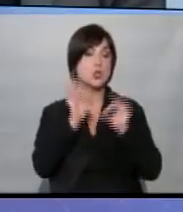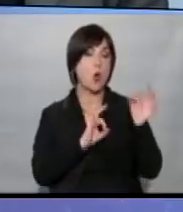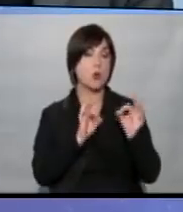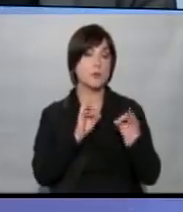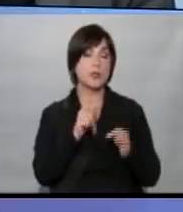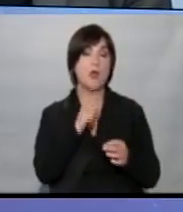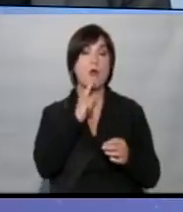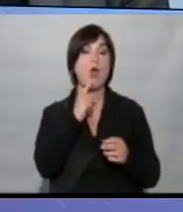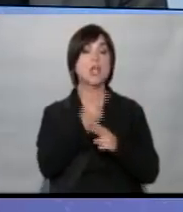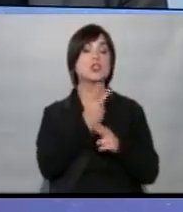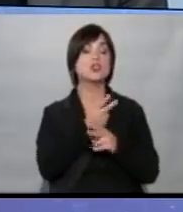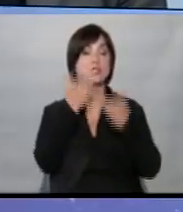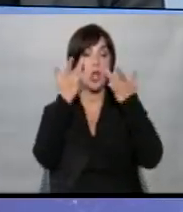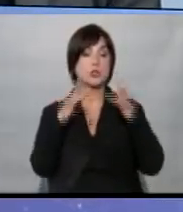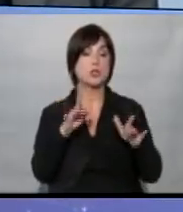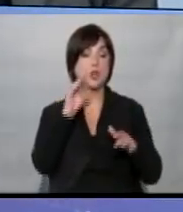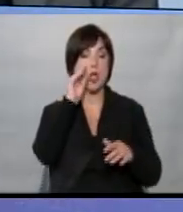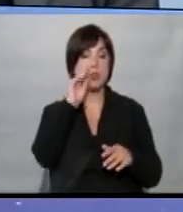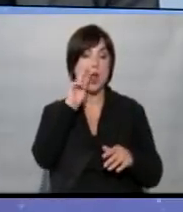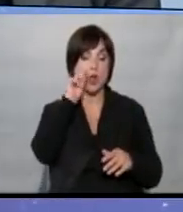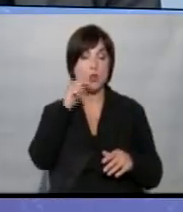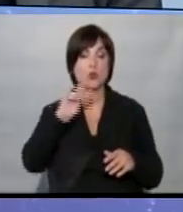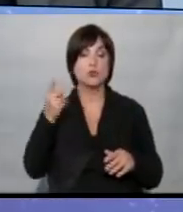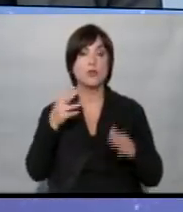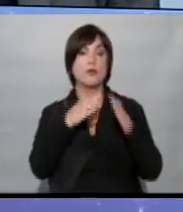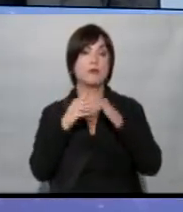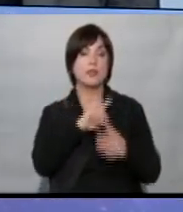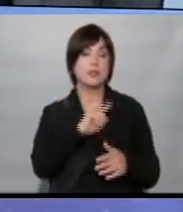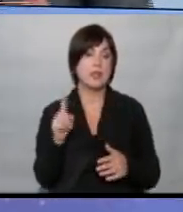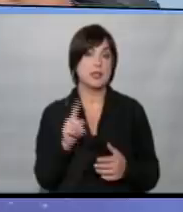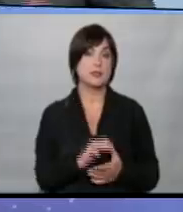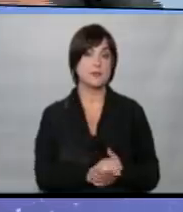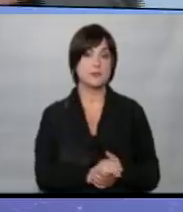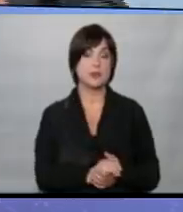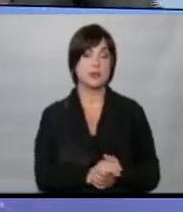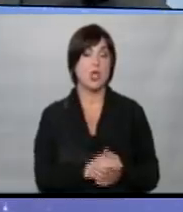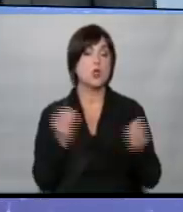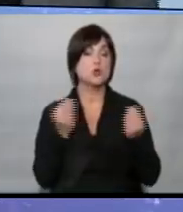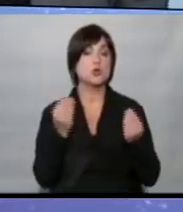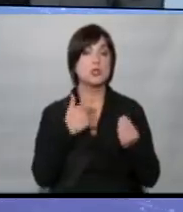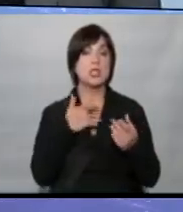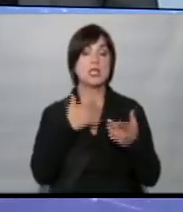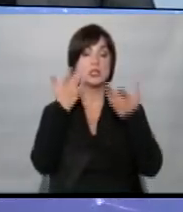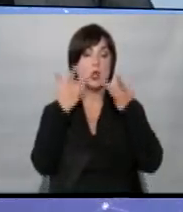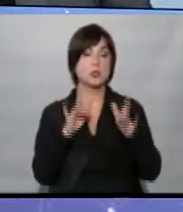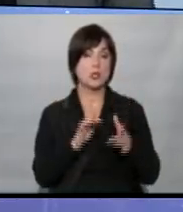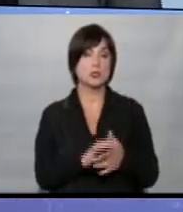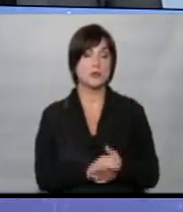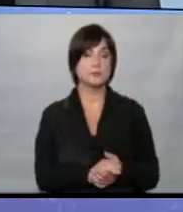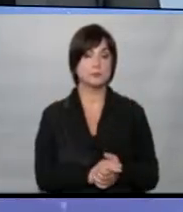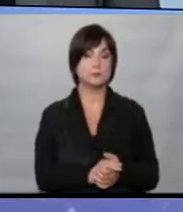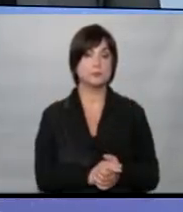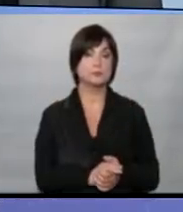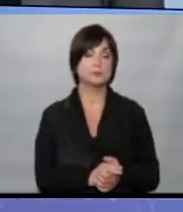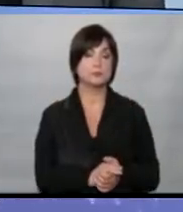малцинствата. Па која држава во Европа се откажала од малцинствата? Која? Ниједна. Па ниједна. Па зошто ние да сме 13-то